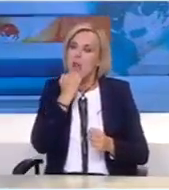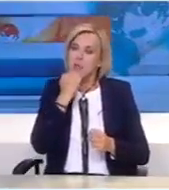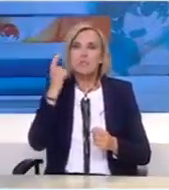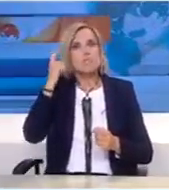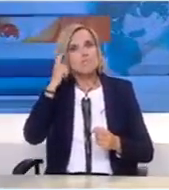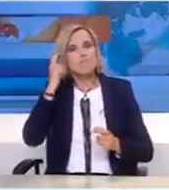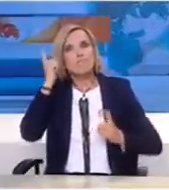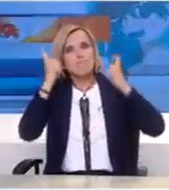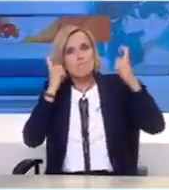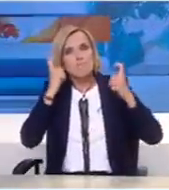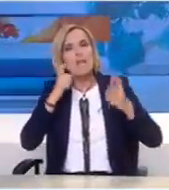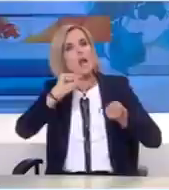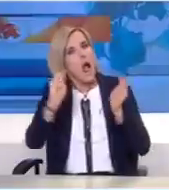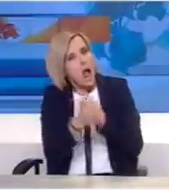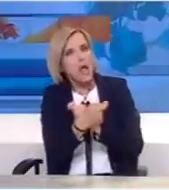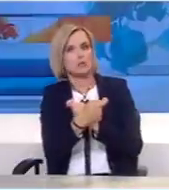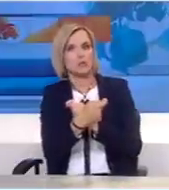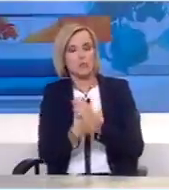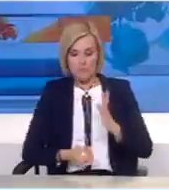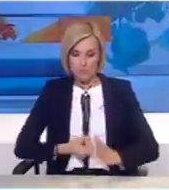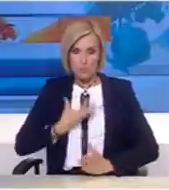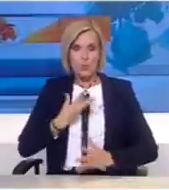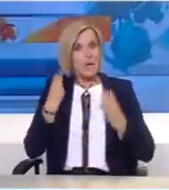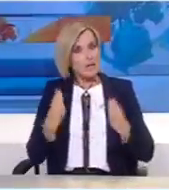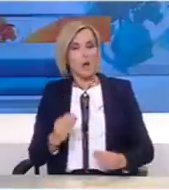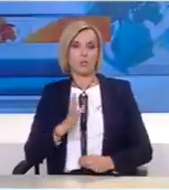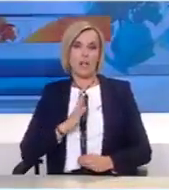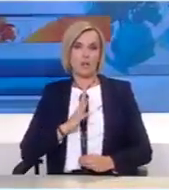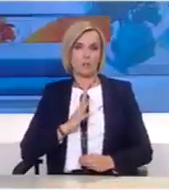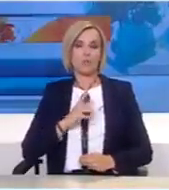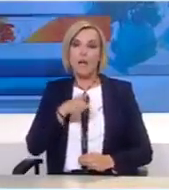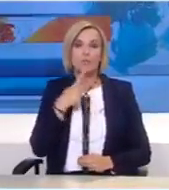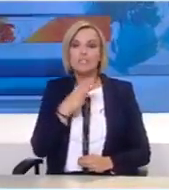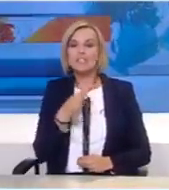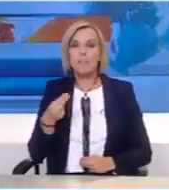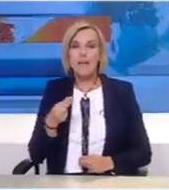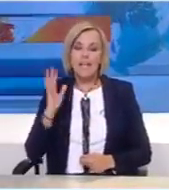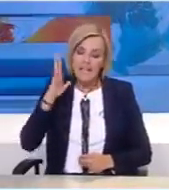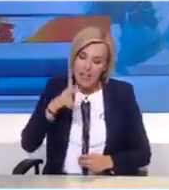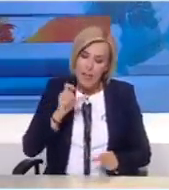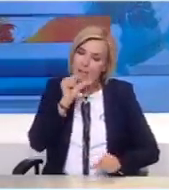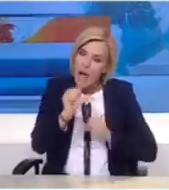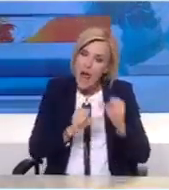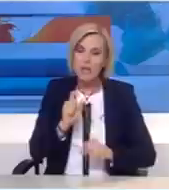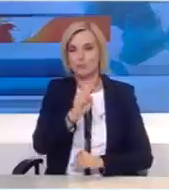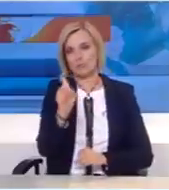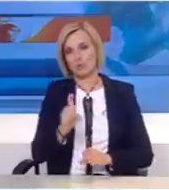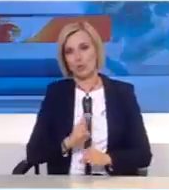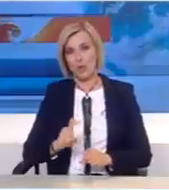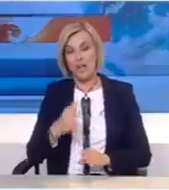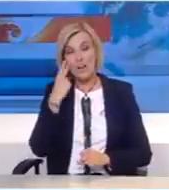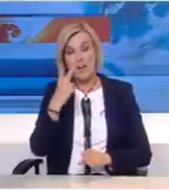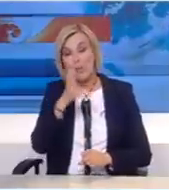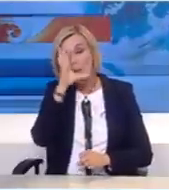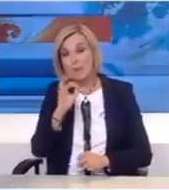επιχειρησιακοί, σαν άνθρωποι που προσπαθούμε να είμαστε χρήσιμοι κάθε μέρα. Όμως ας δούμε και την πραγματική εικόνα. Και η